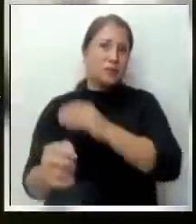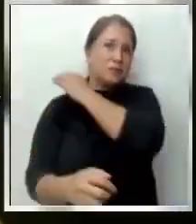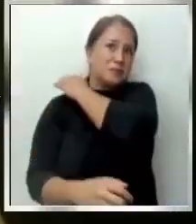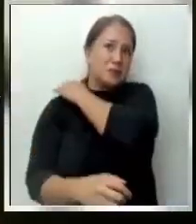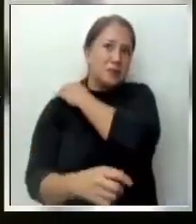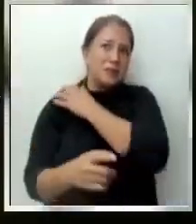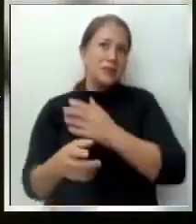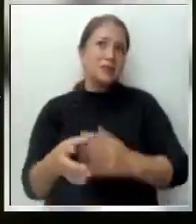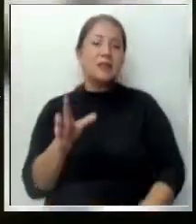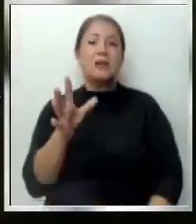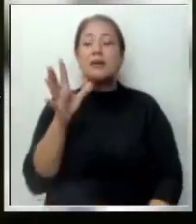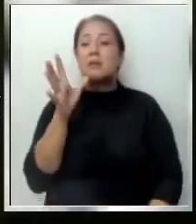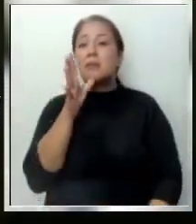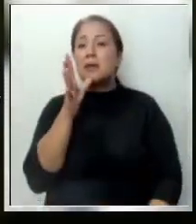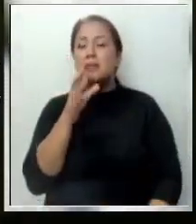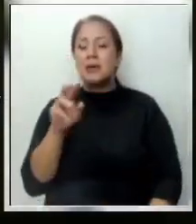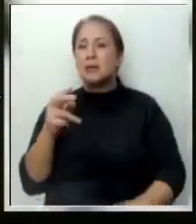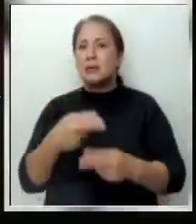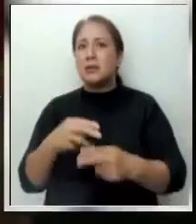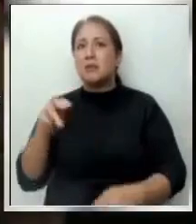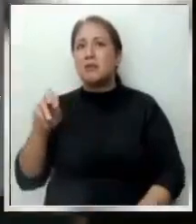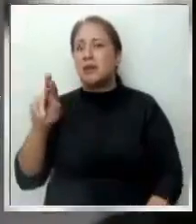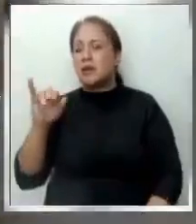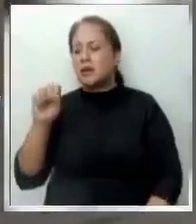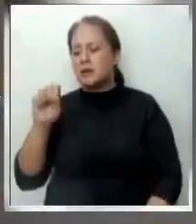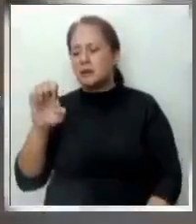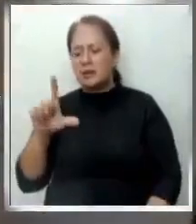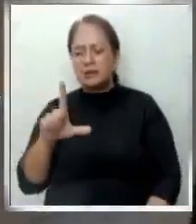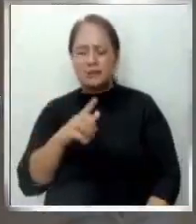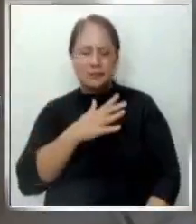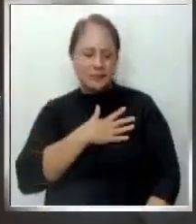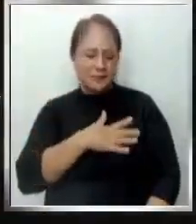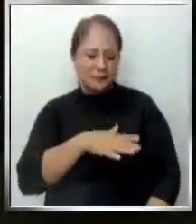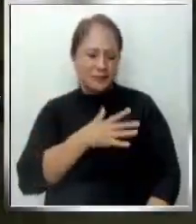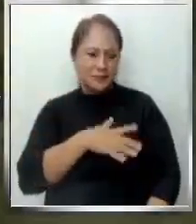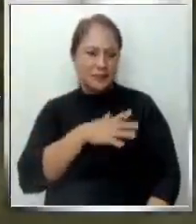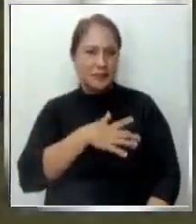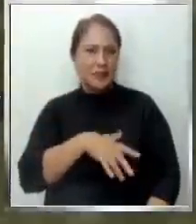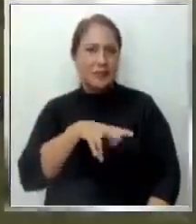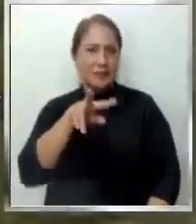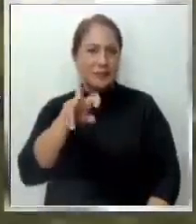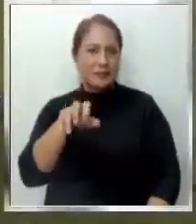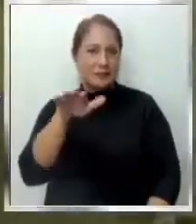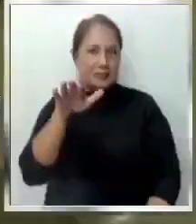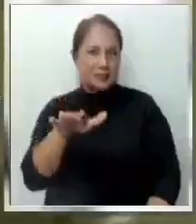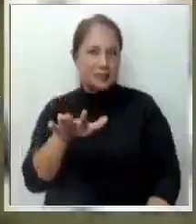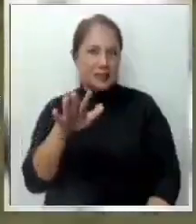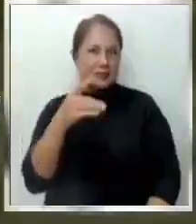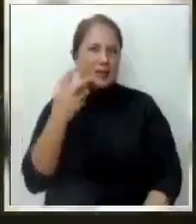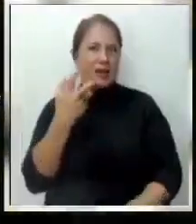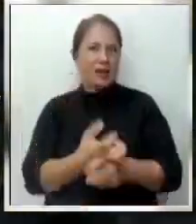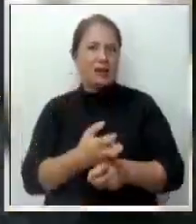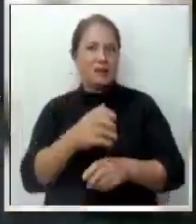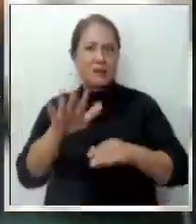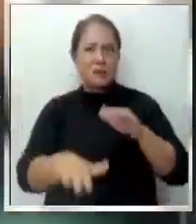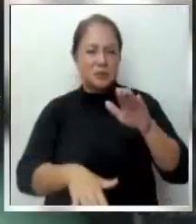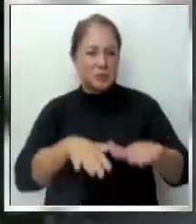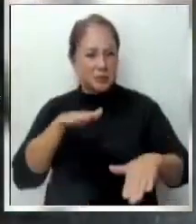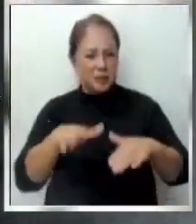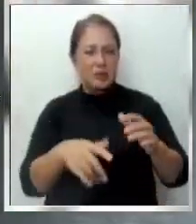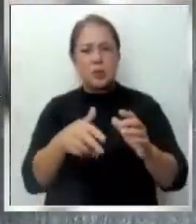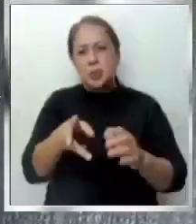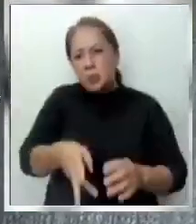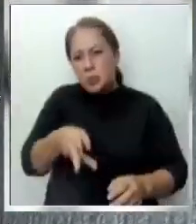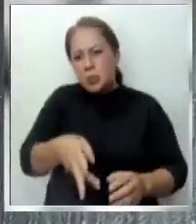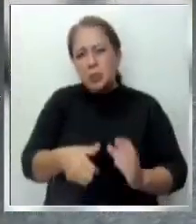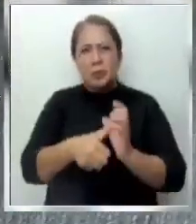si Maricel, nasasaktan daw sa tuwing nakikita ang anak na hirap lumakad, umihi at dumumi